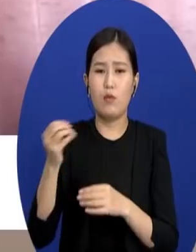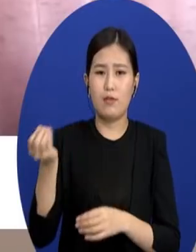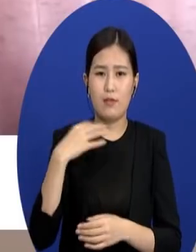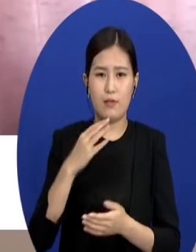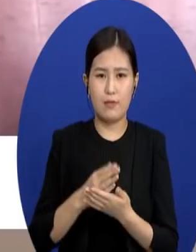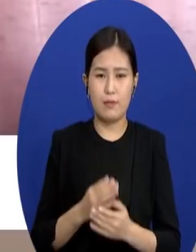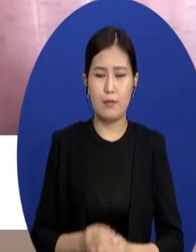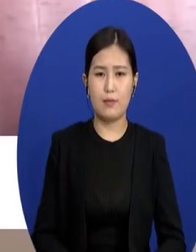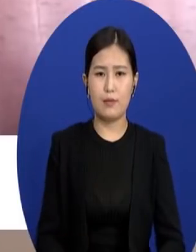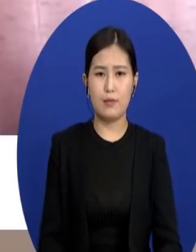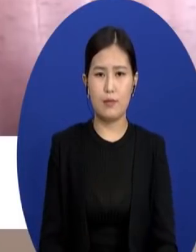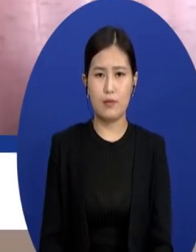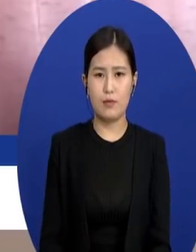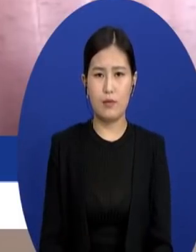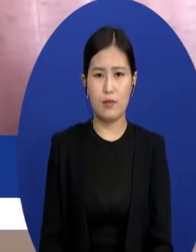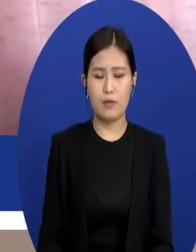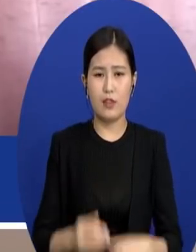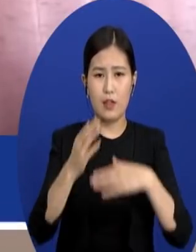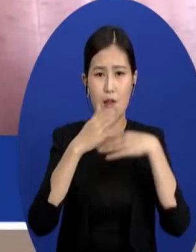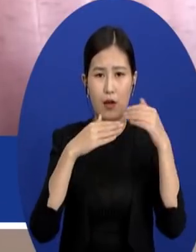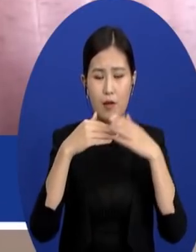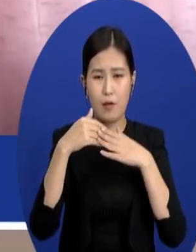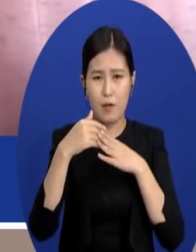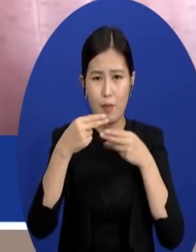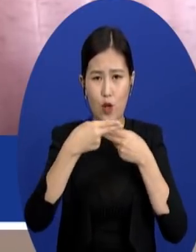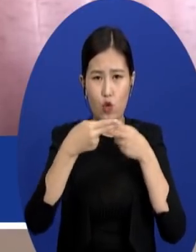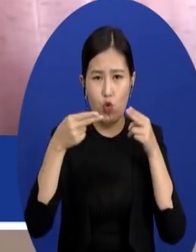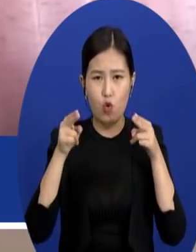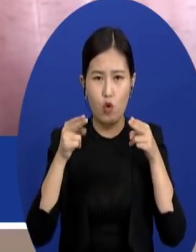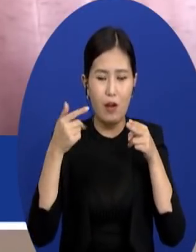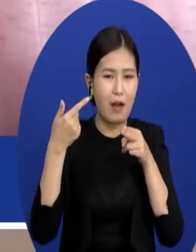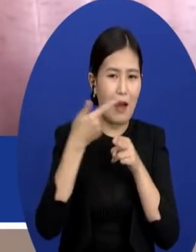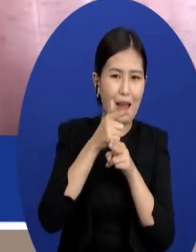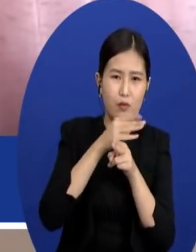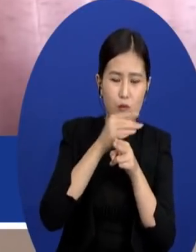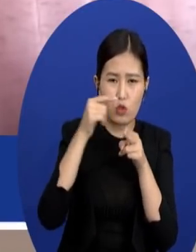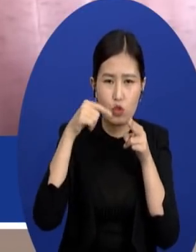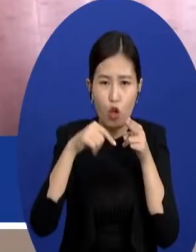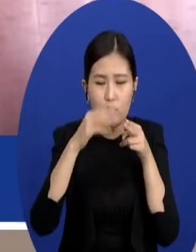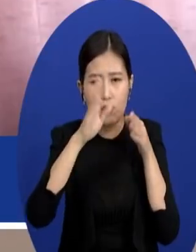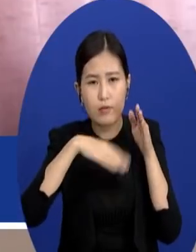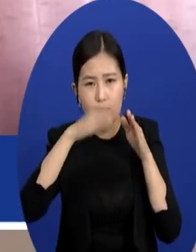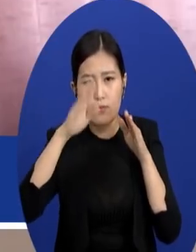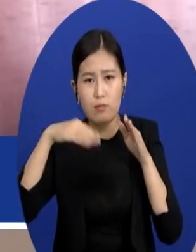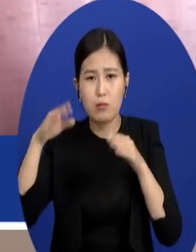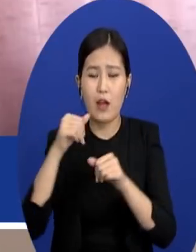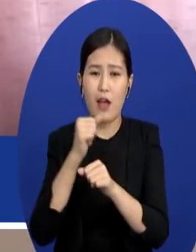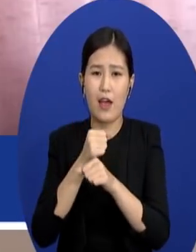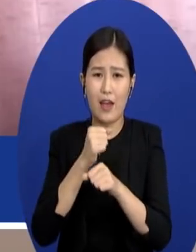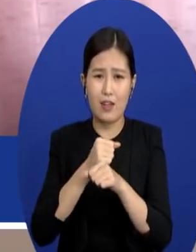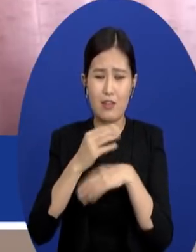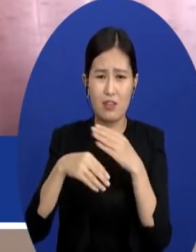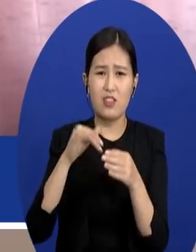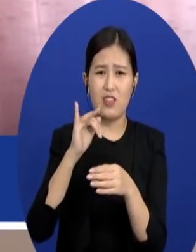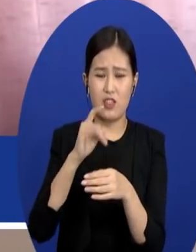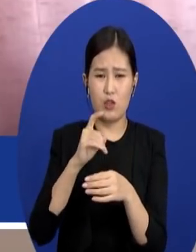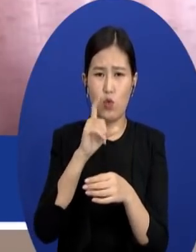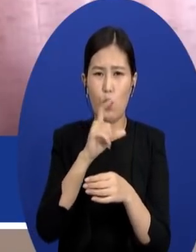Дотор ажиллагаа тийм засал чиглэлийн ажиллагаа маш их явагддаг учраас тухайн давхруудад нь цөөн тооны одоо хүмүүсийг